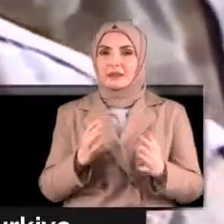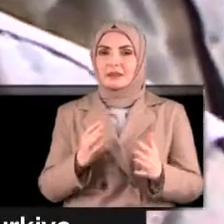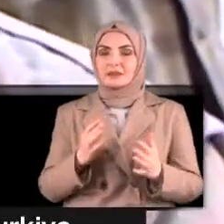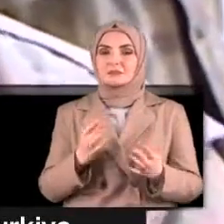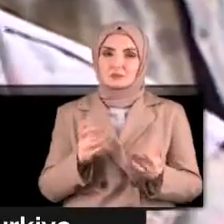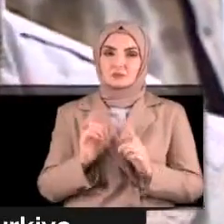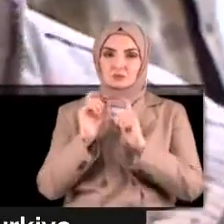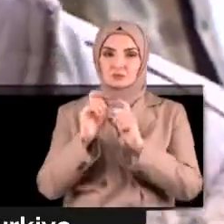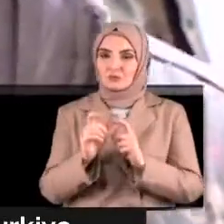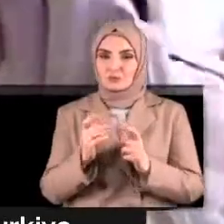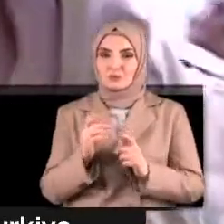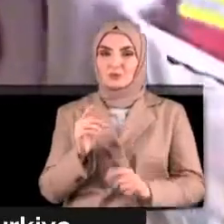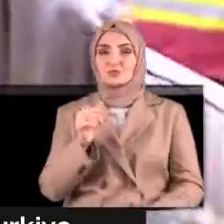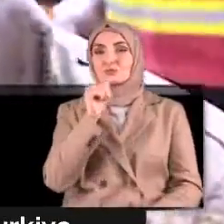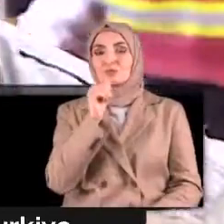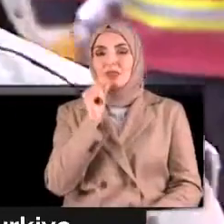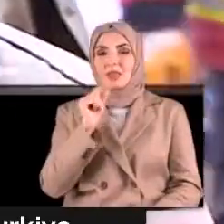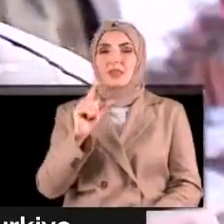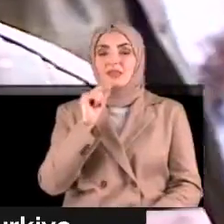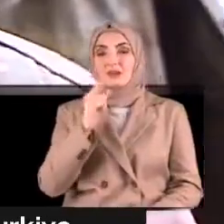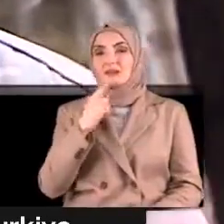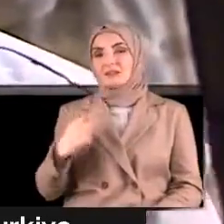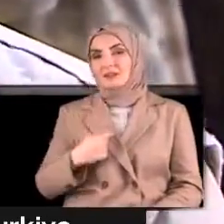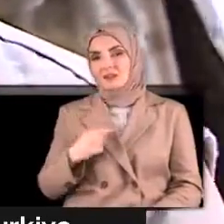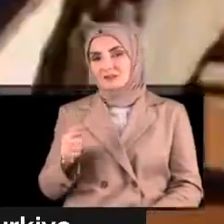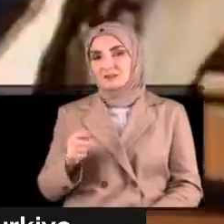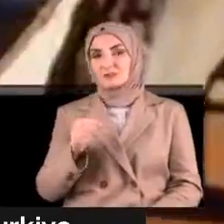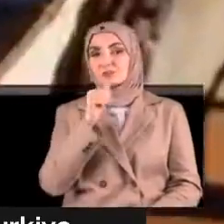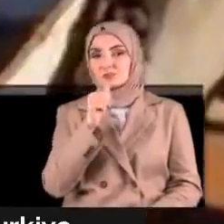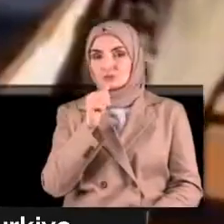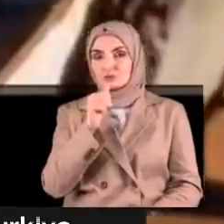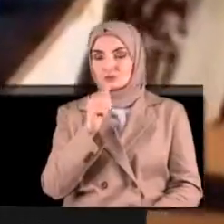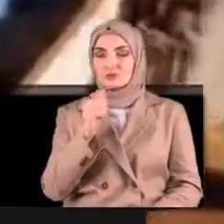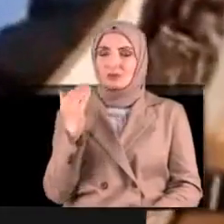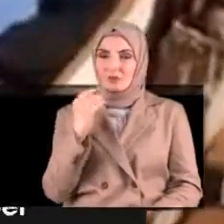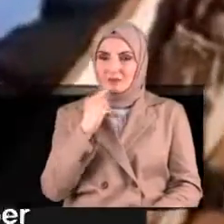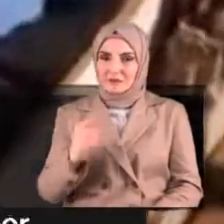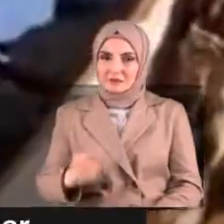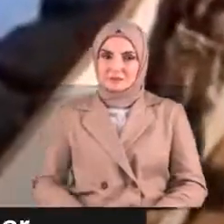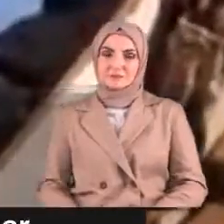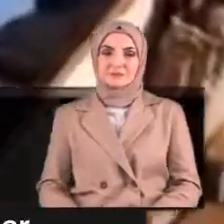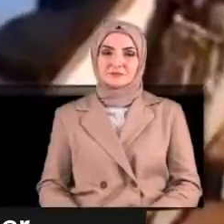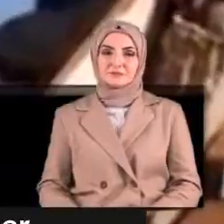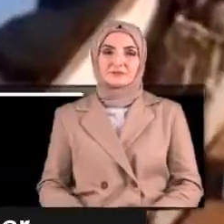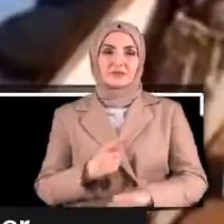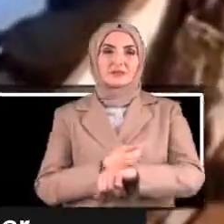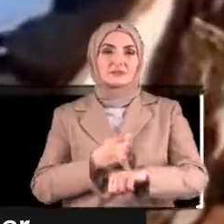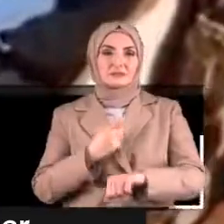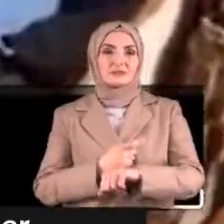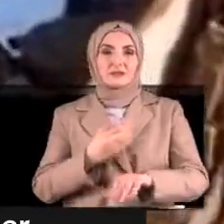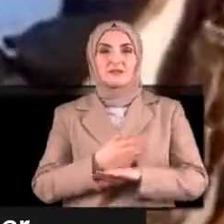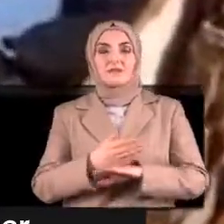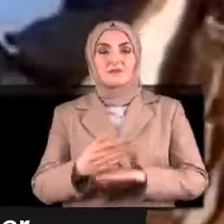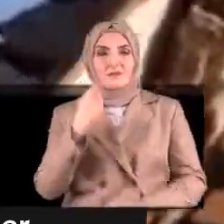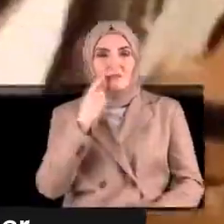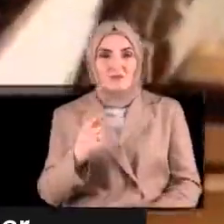işte, susadım diyordu, en çok susadığını söylüyordu. İşte suyunuz yolda. Saatler geçtikçe azalan umutlar kurtarılan her